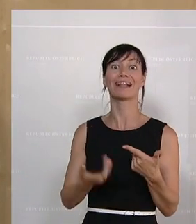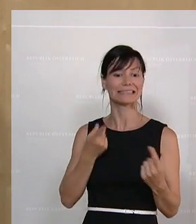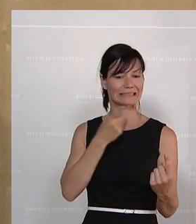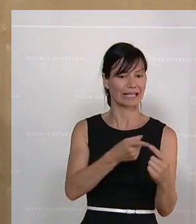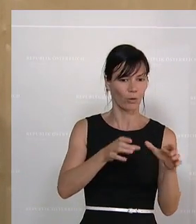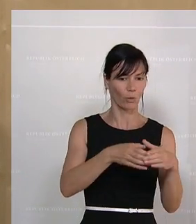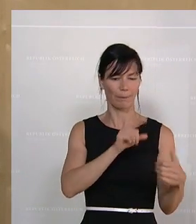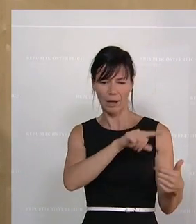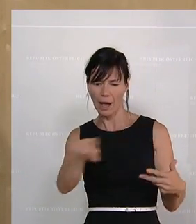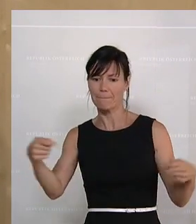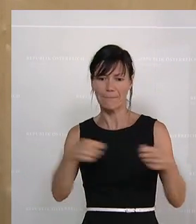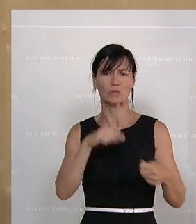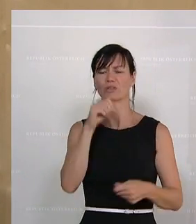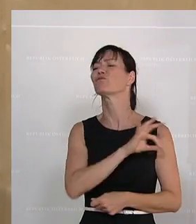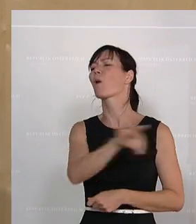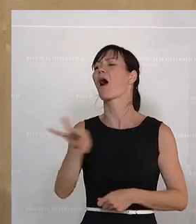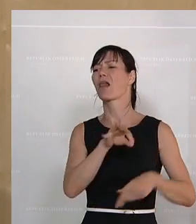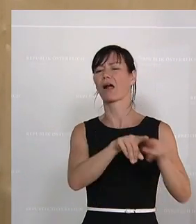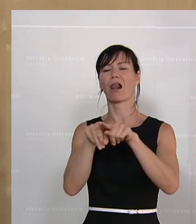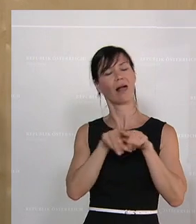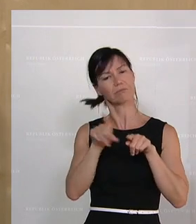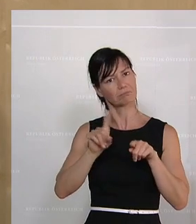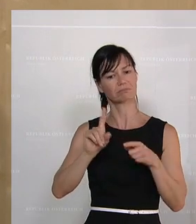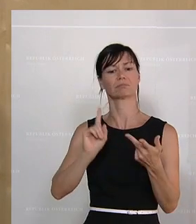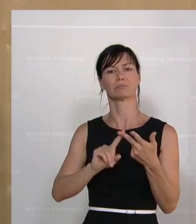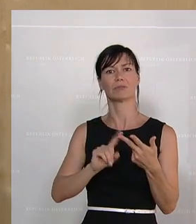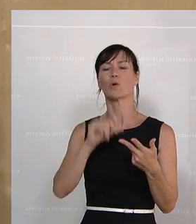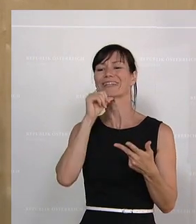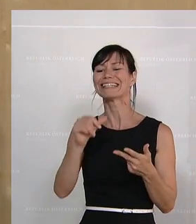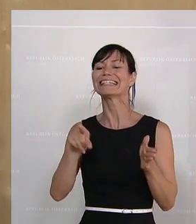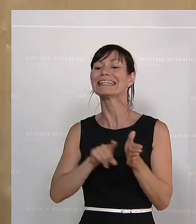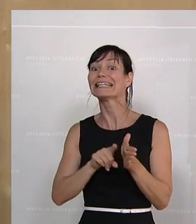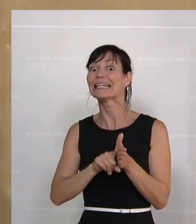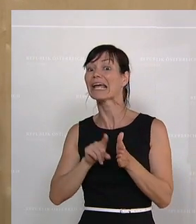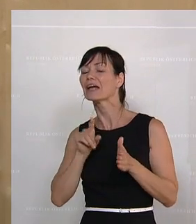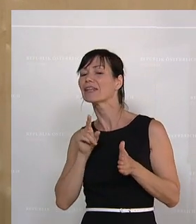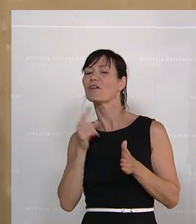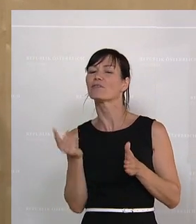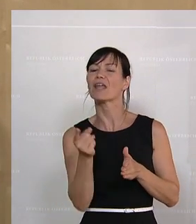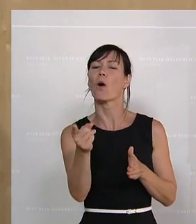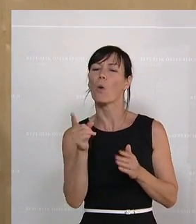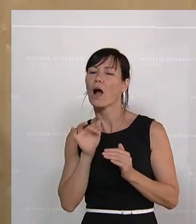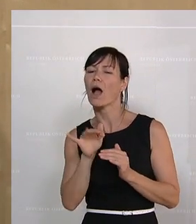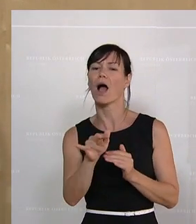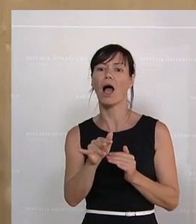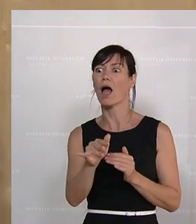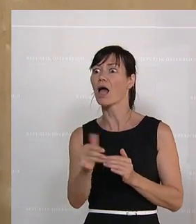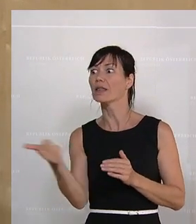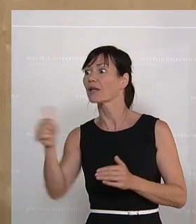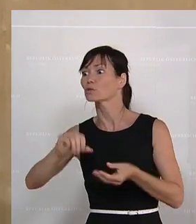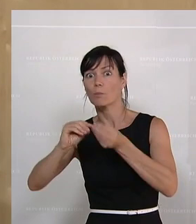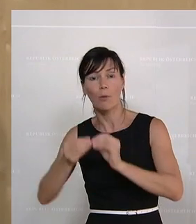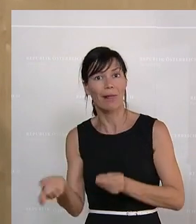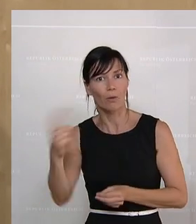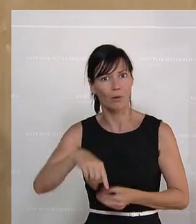der zielgruppen und keine negativen effekte langfristig in dem man dann noch falsche anreize setzen